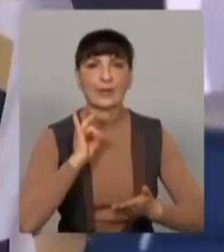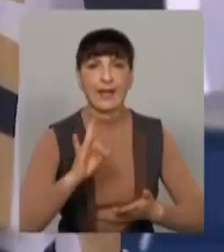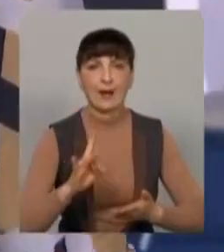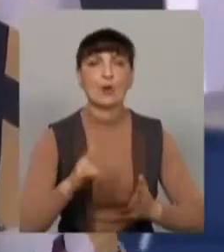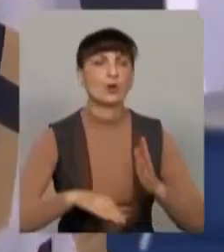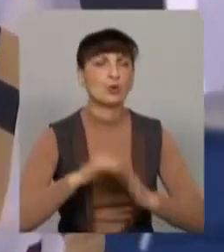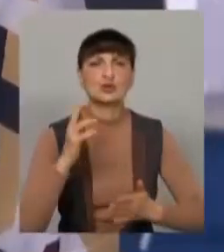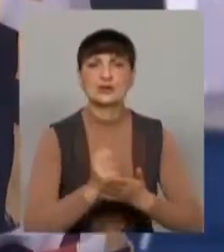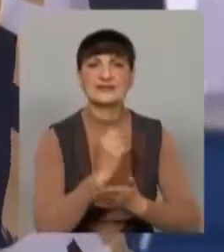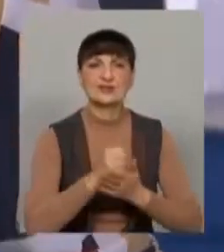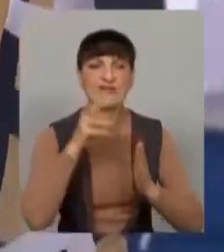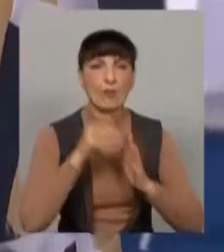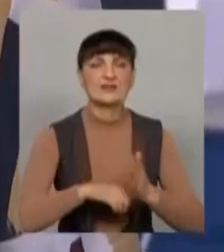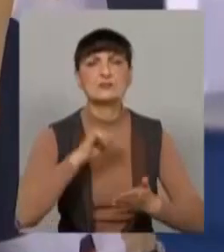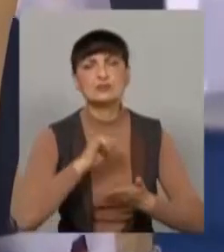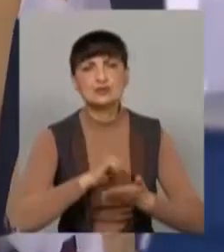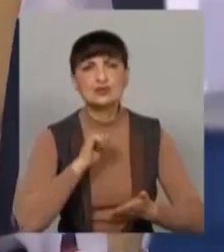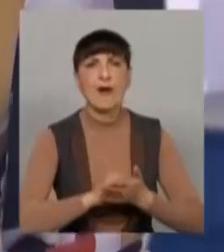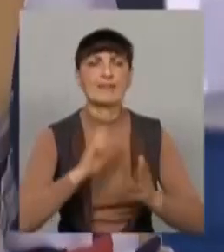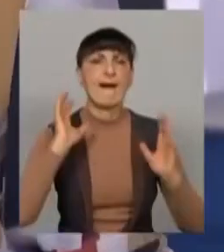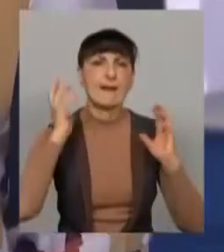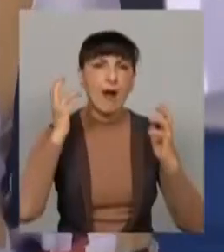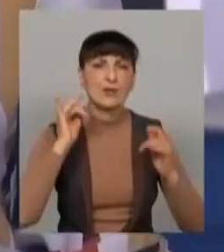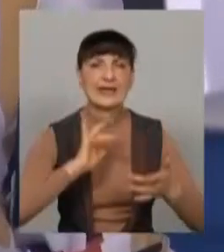лучшие достижения в области печатной, радио и